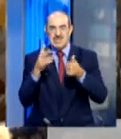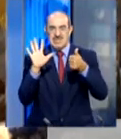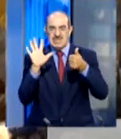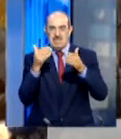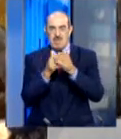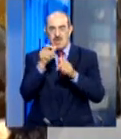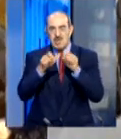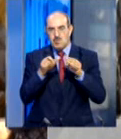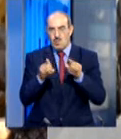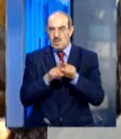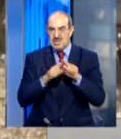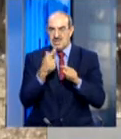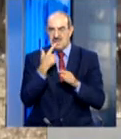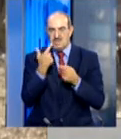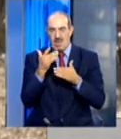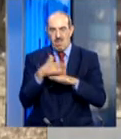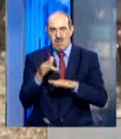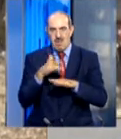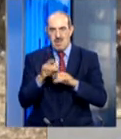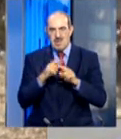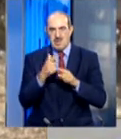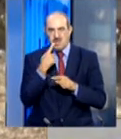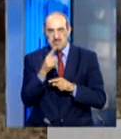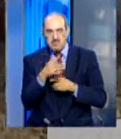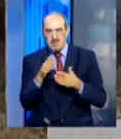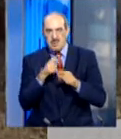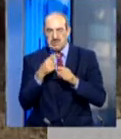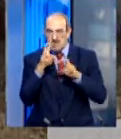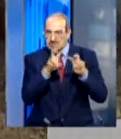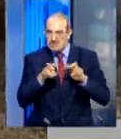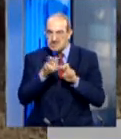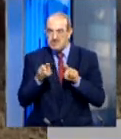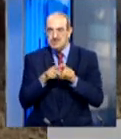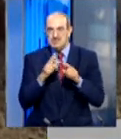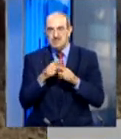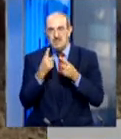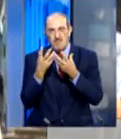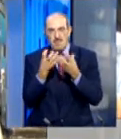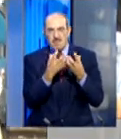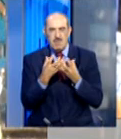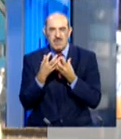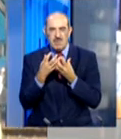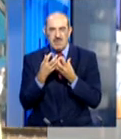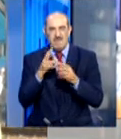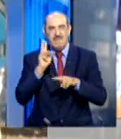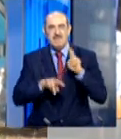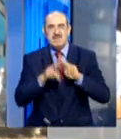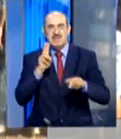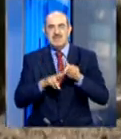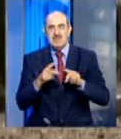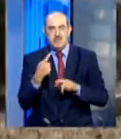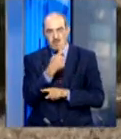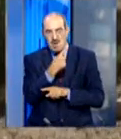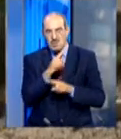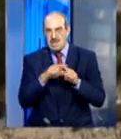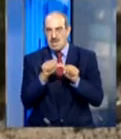شخص. هذا في ظل التأخر الملموس في جهود البحث والإنقاذ بعدد كبير من القرى النائية